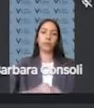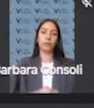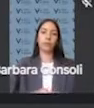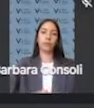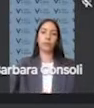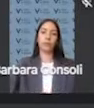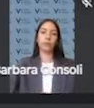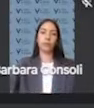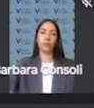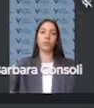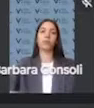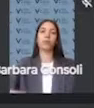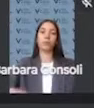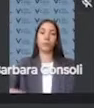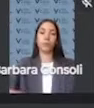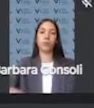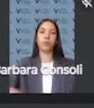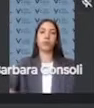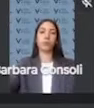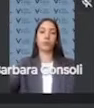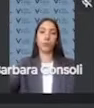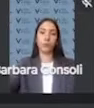Vi vedranno protagonisti.